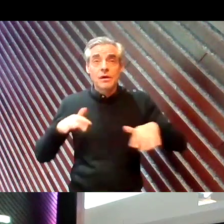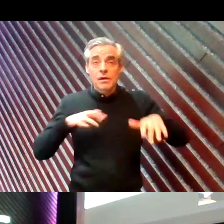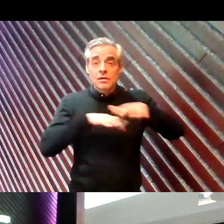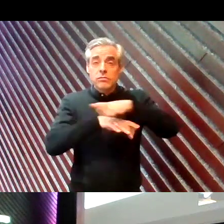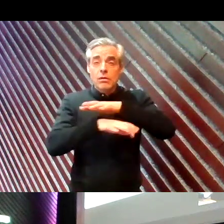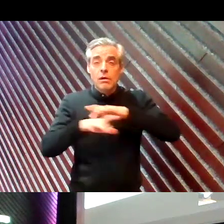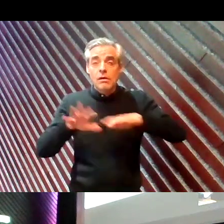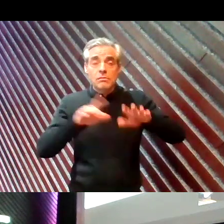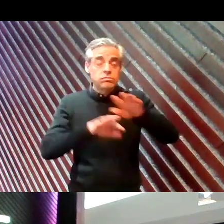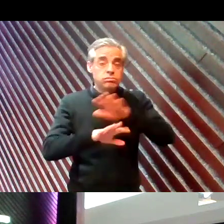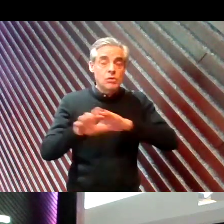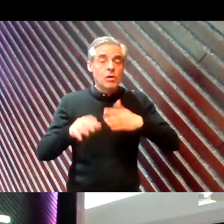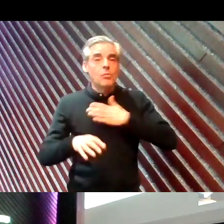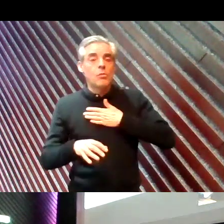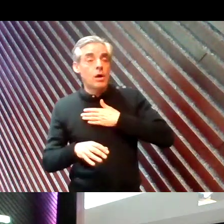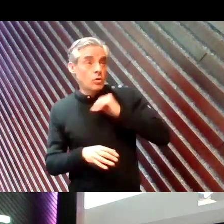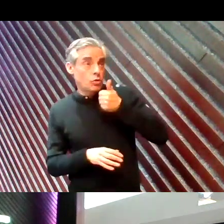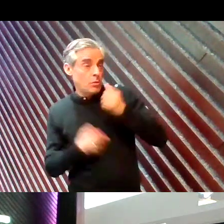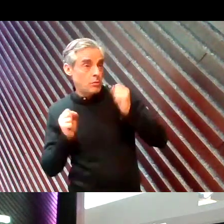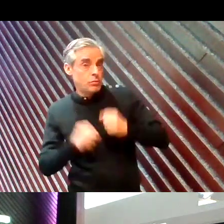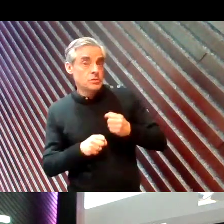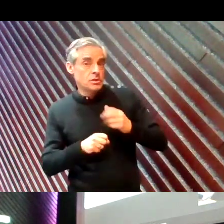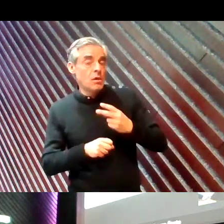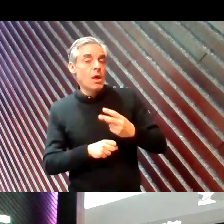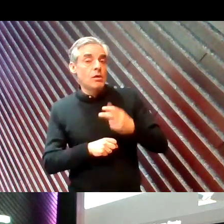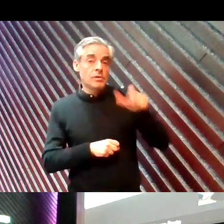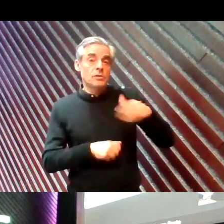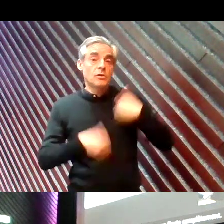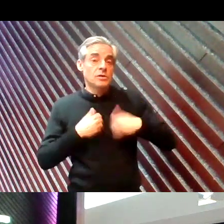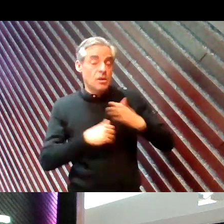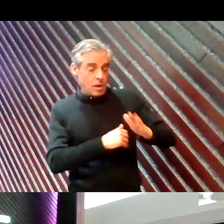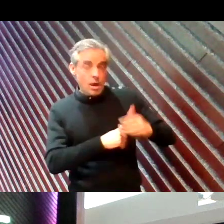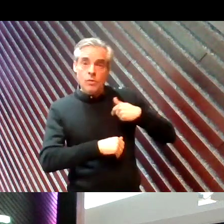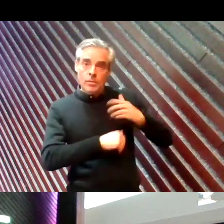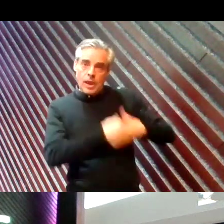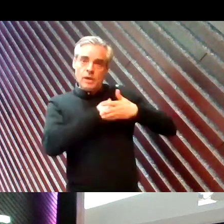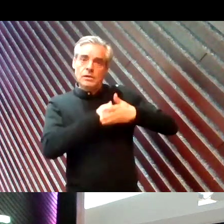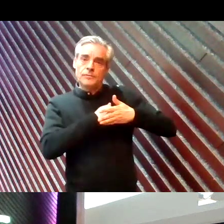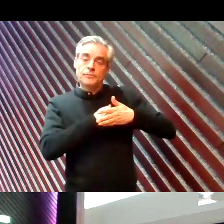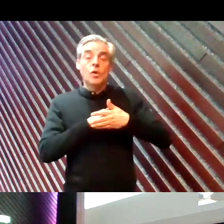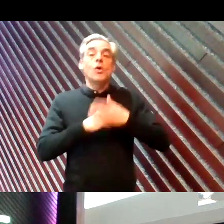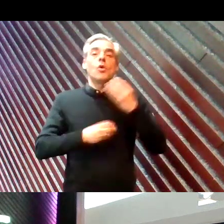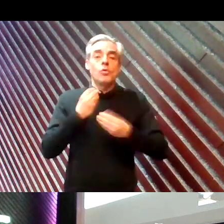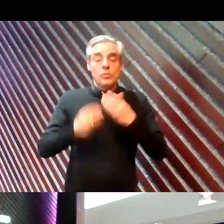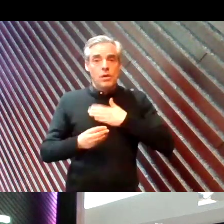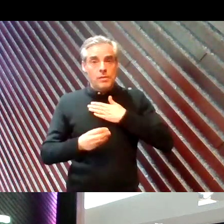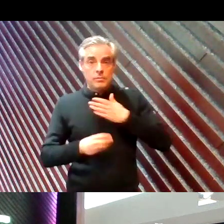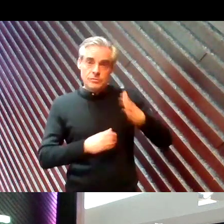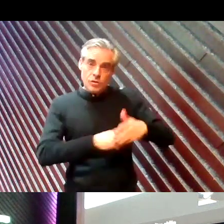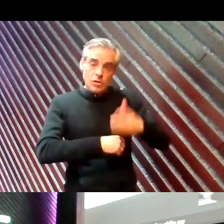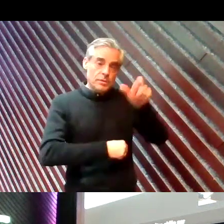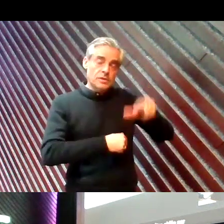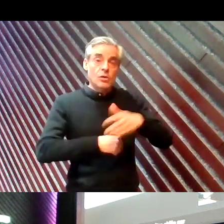complètement. Moi, demain, je peux être aidé par une personne en situation d'interprète et je le suis au quotidien et je peux aider demain